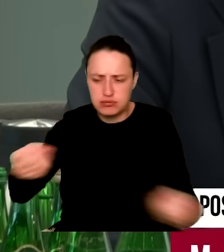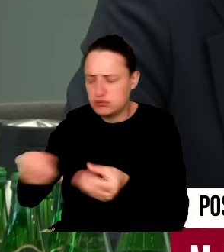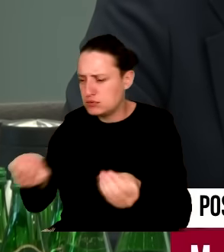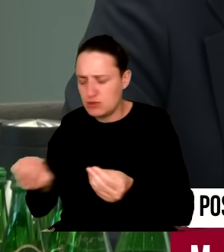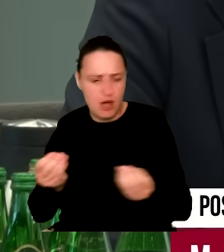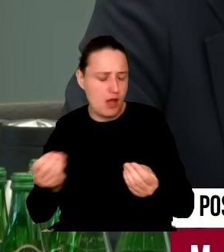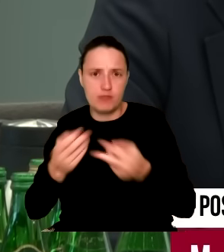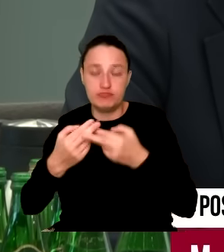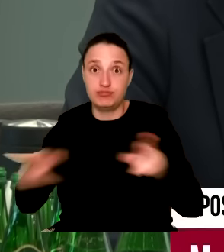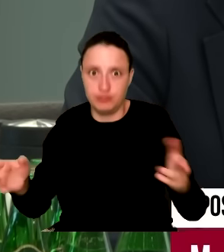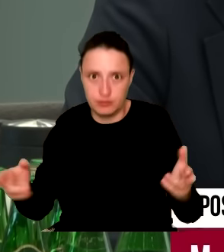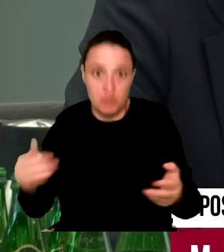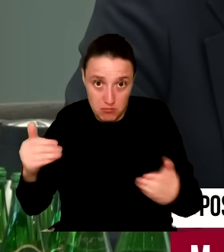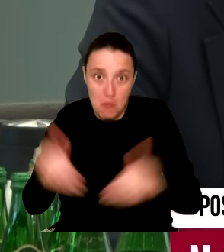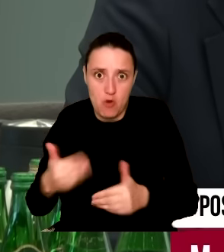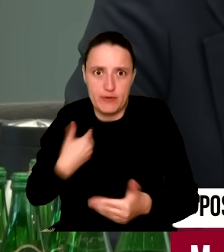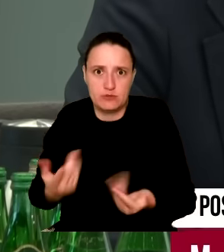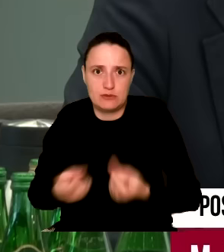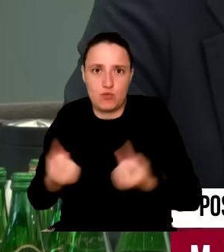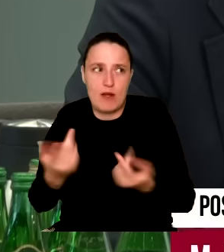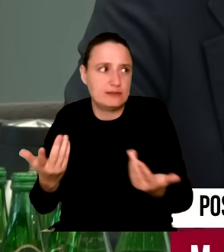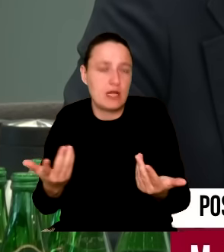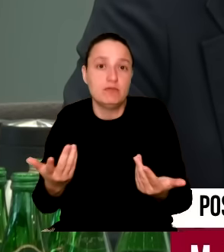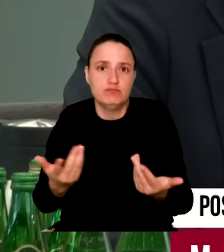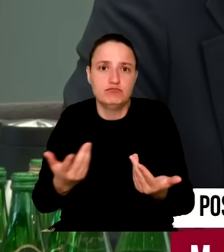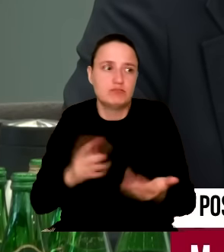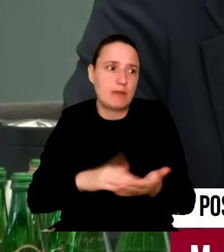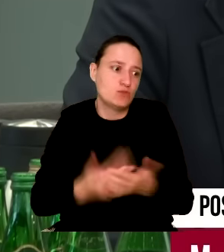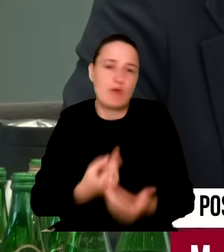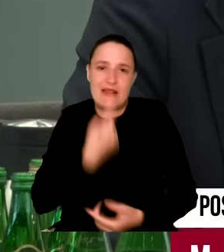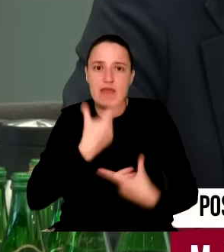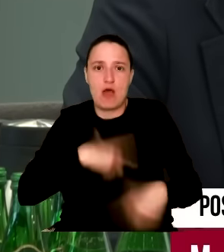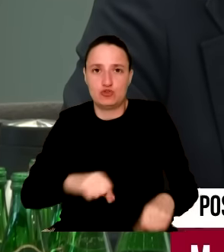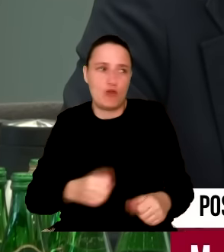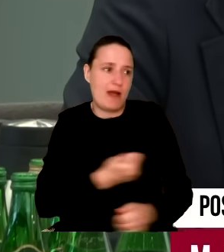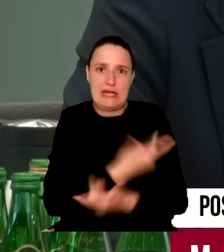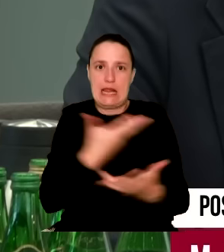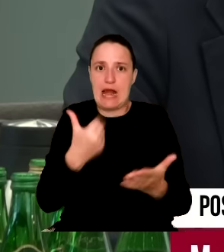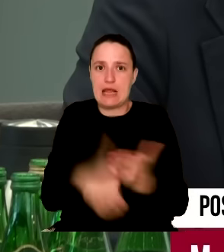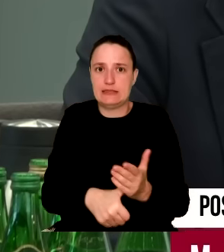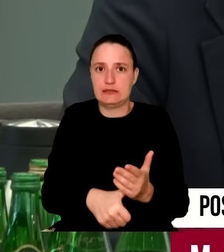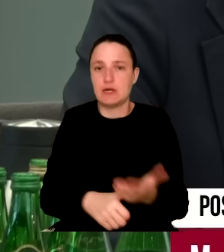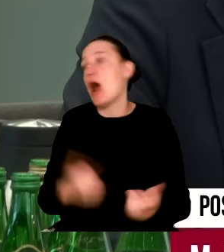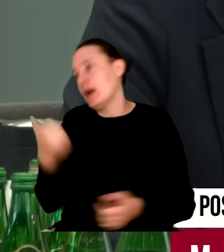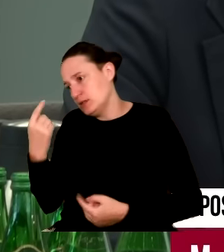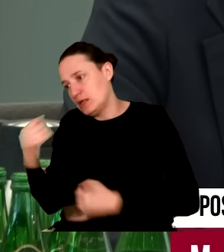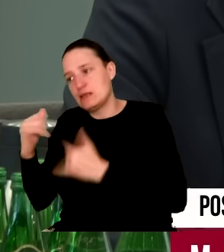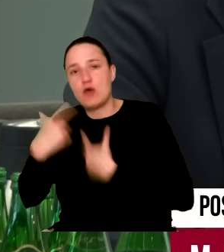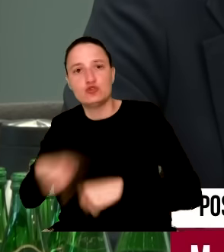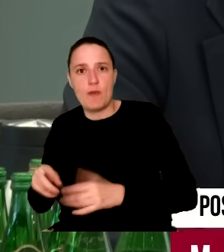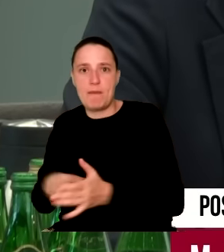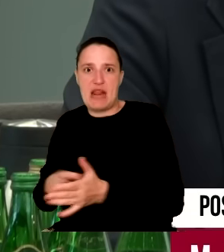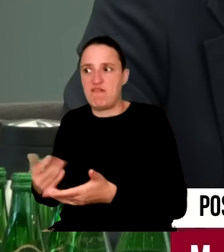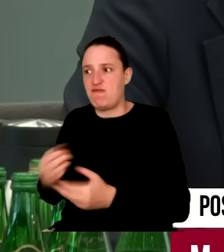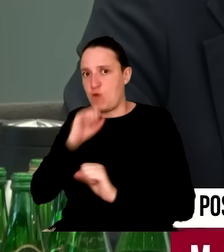sytuacji w której rzeczywiście wyborcy dostawali więcej niż jeden pakiet bądź też by nie dostali go wcale znaczy było to było ryzyko